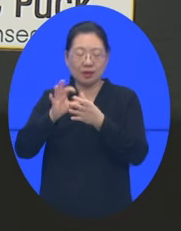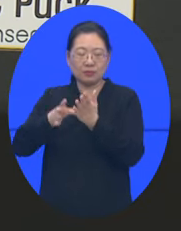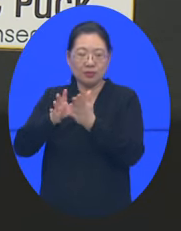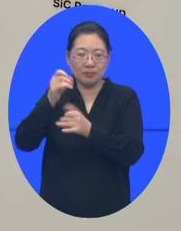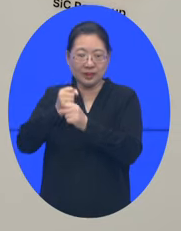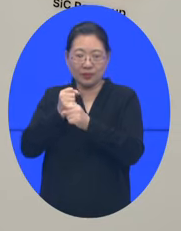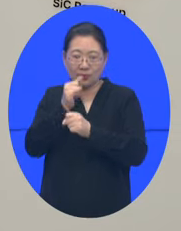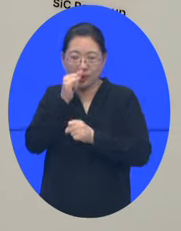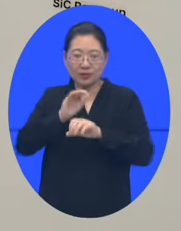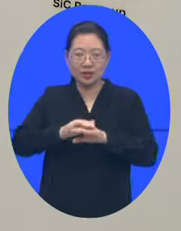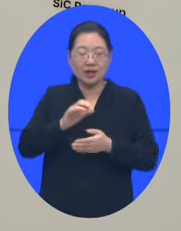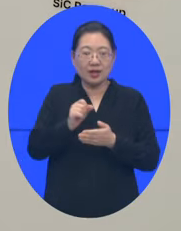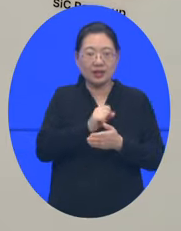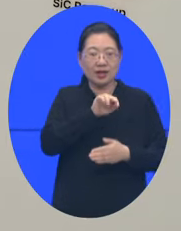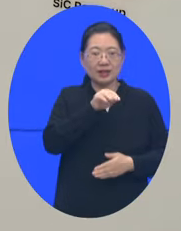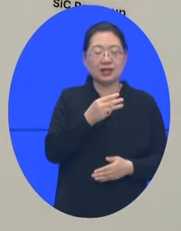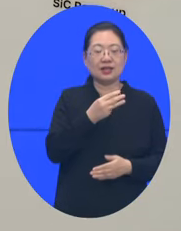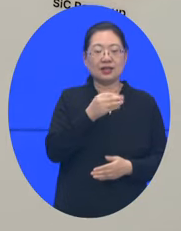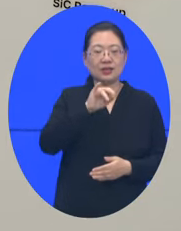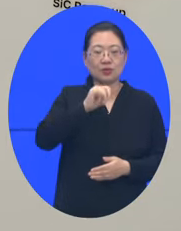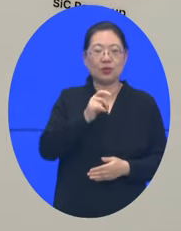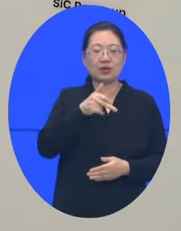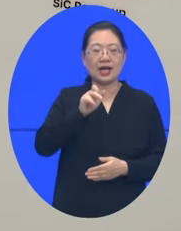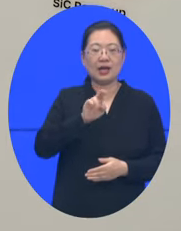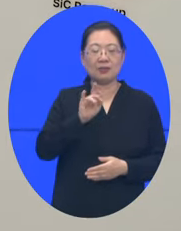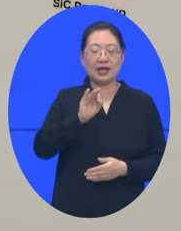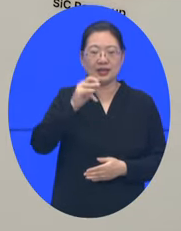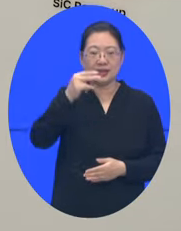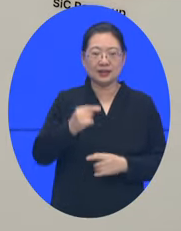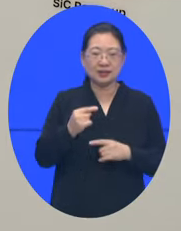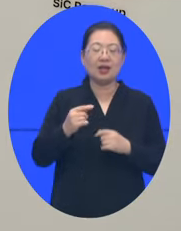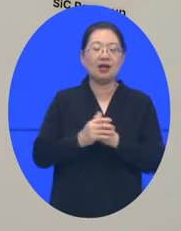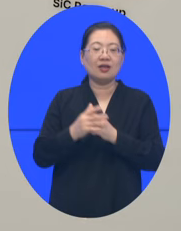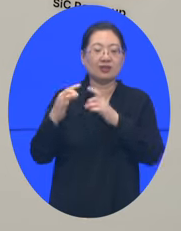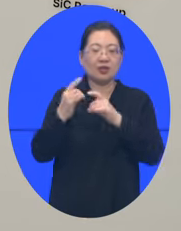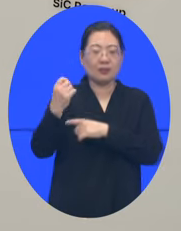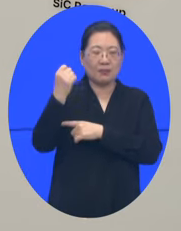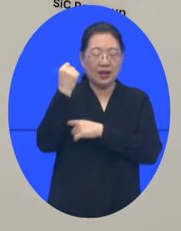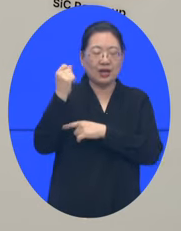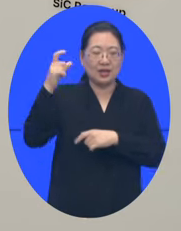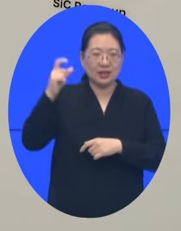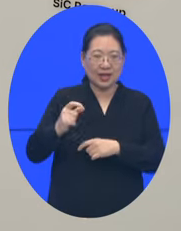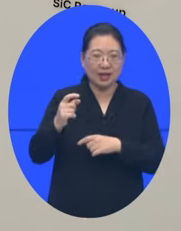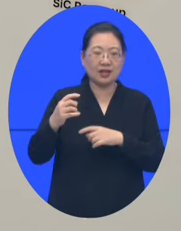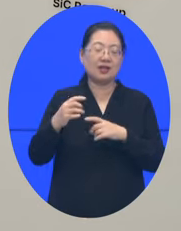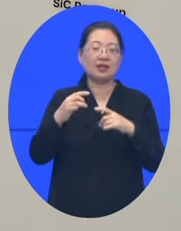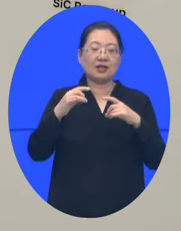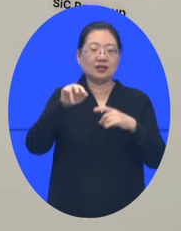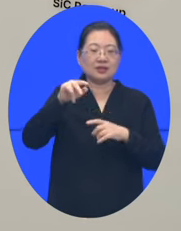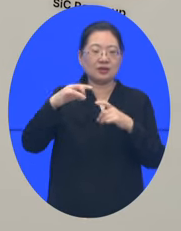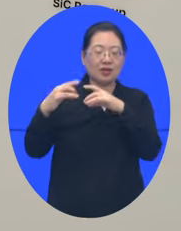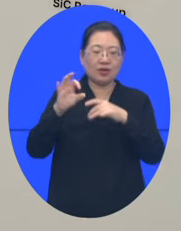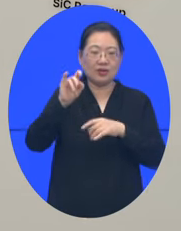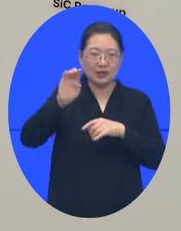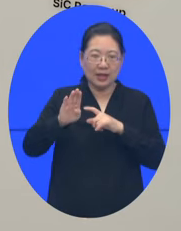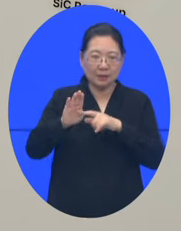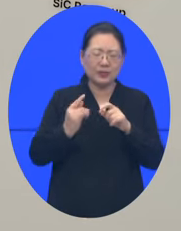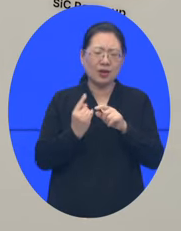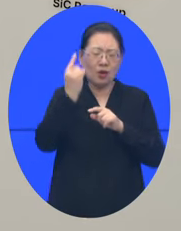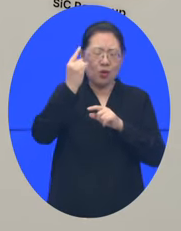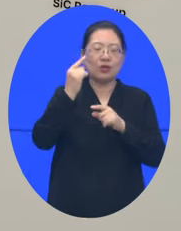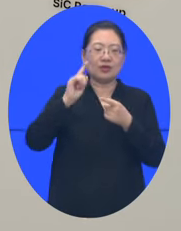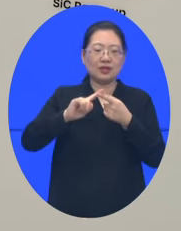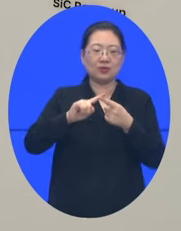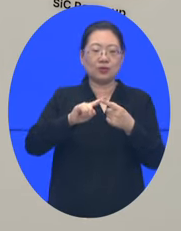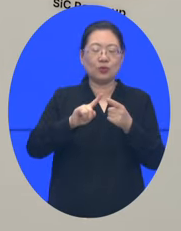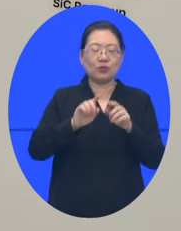생산합니다. 제가 손에 들고 있는 게 실리콘 카바이드인데요. 고전력과 고전압, 고온에 강하면서도 가볍기 때문에